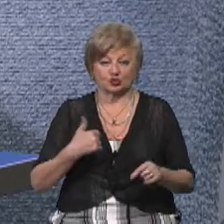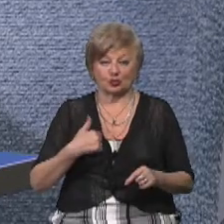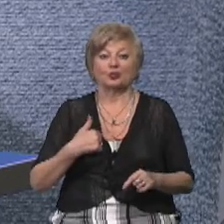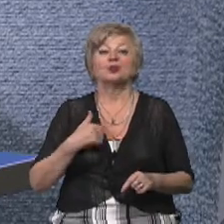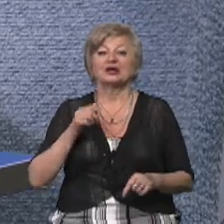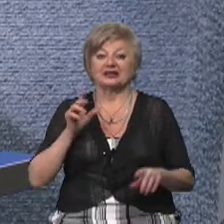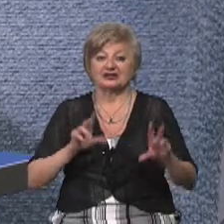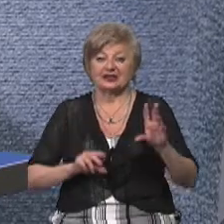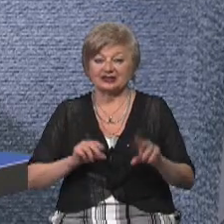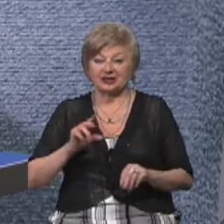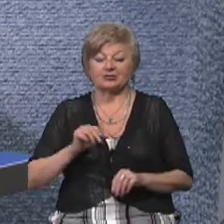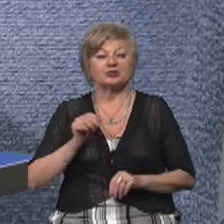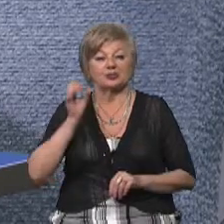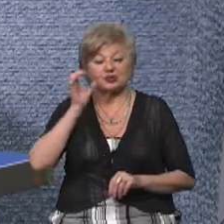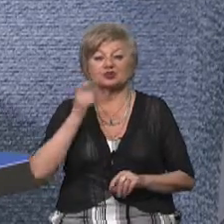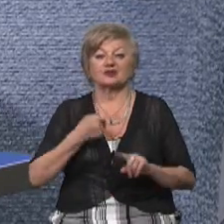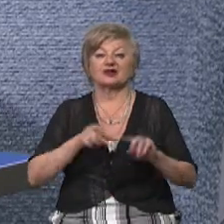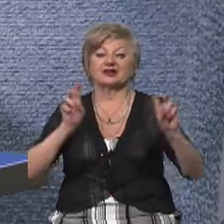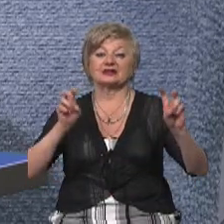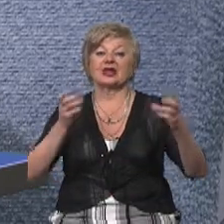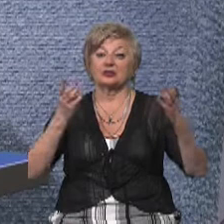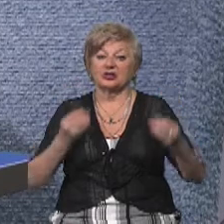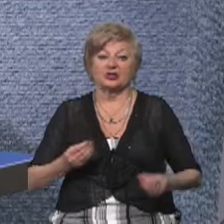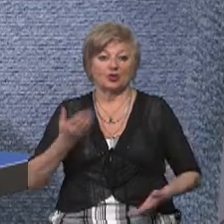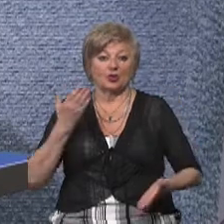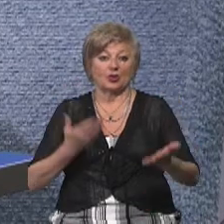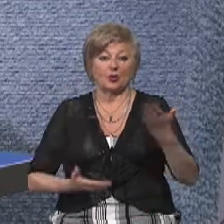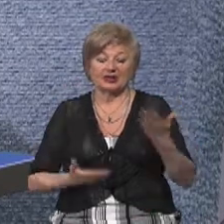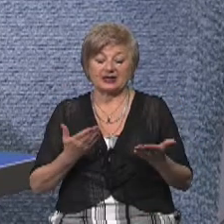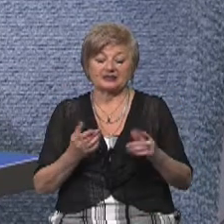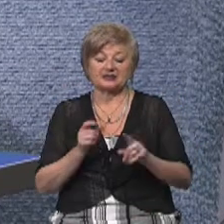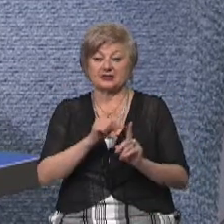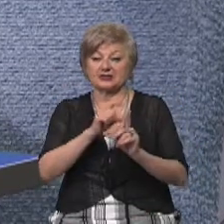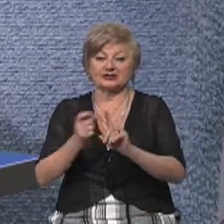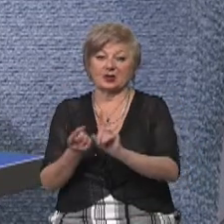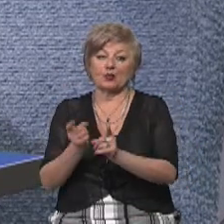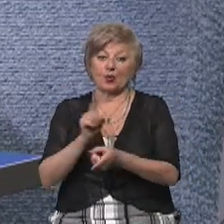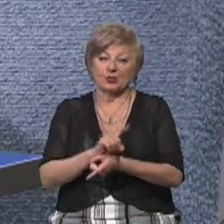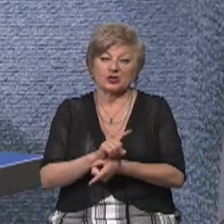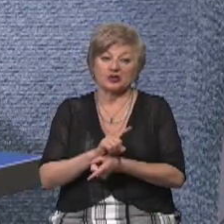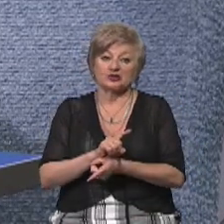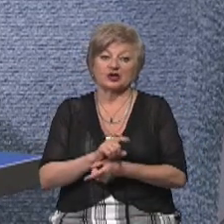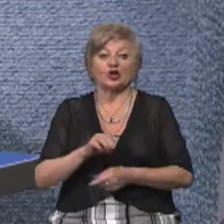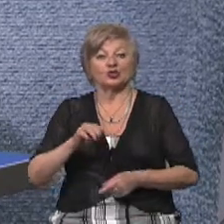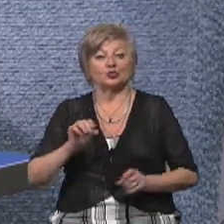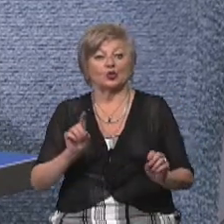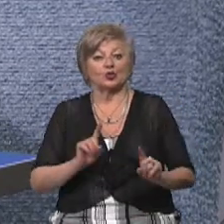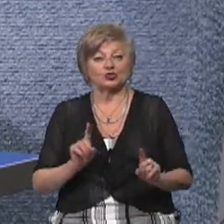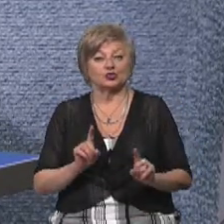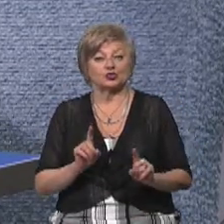поміскувати у цій темі дня. Бо якщо перефразувати «ми те, що